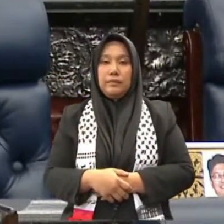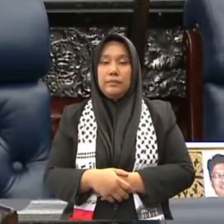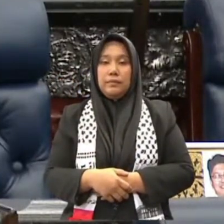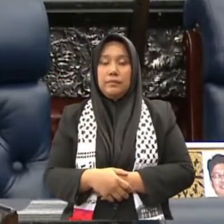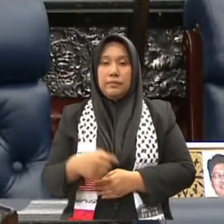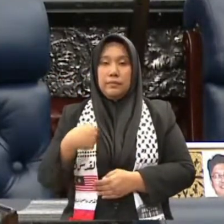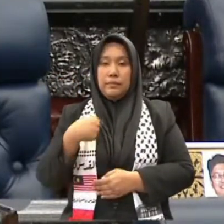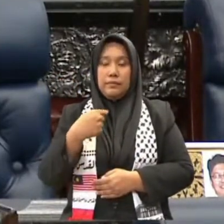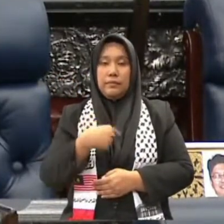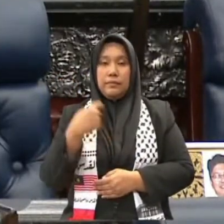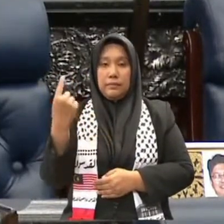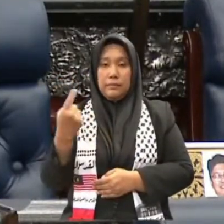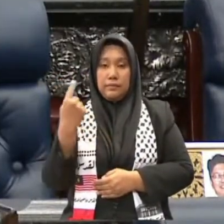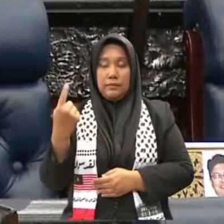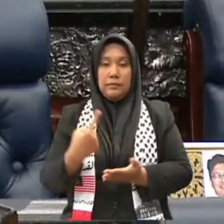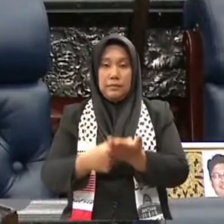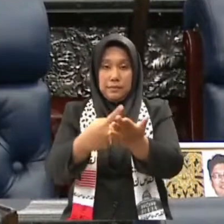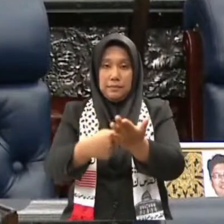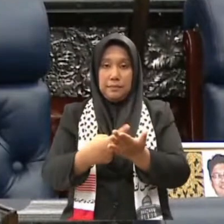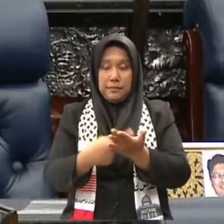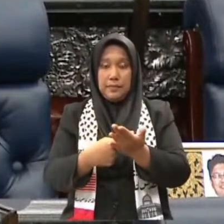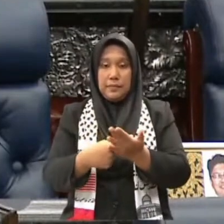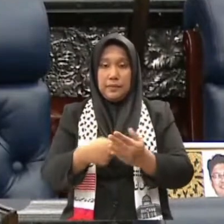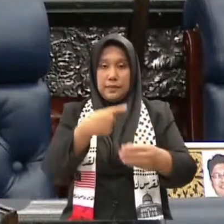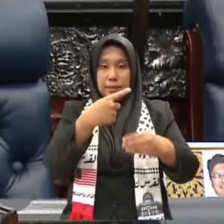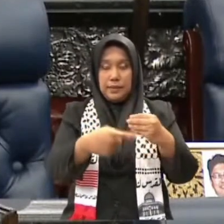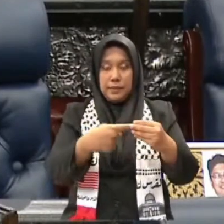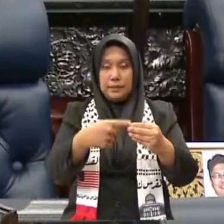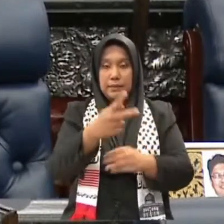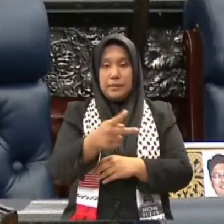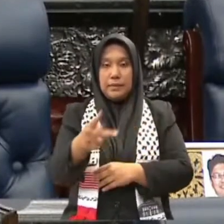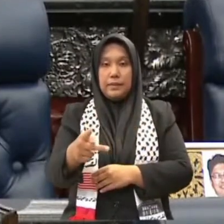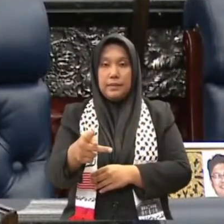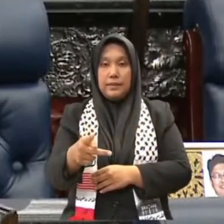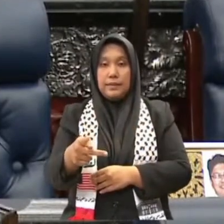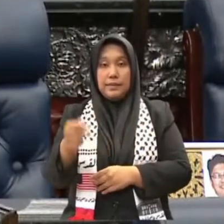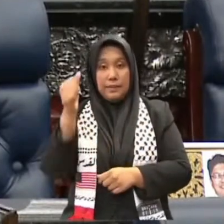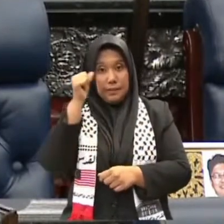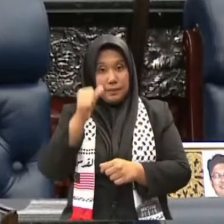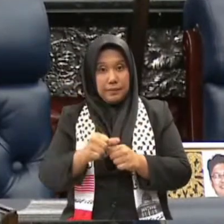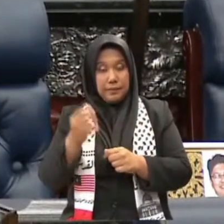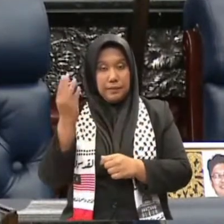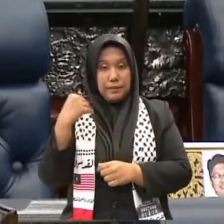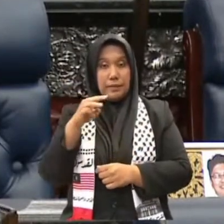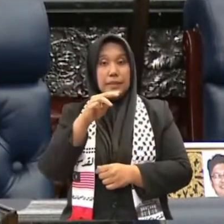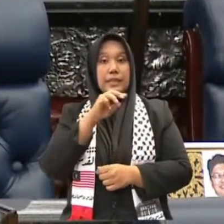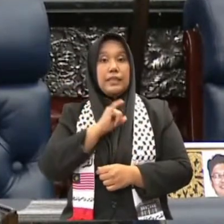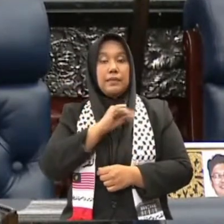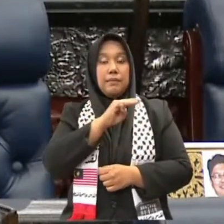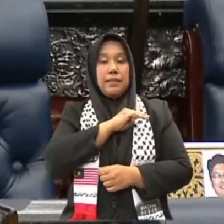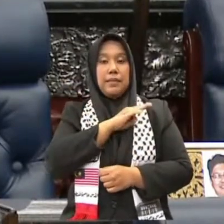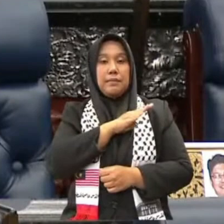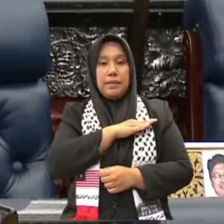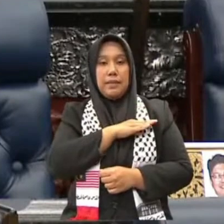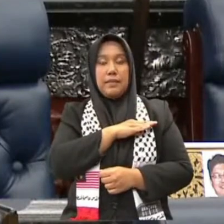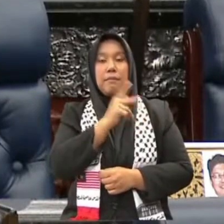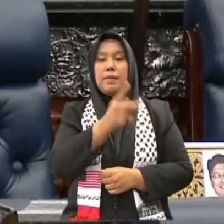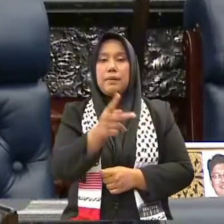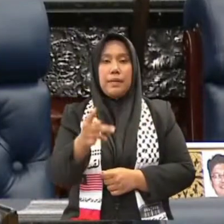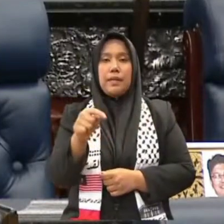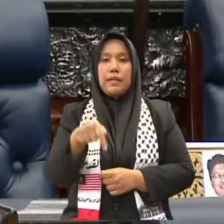Kita seringkali berbincang tentang perkara ini. Kalau Beruas masih ingat, waktu saya jadi Menteri Besar dulu pun perkara ini dibangkitkan